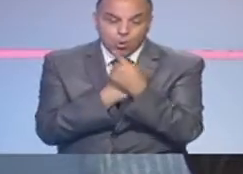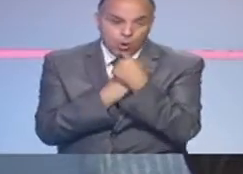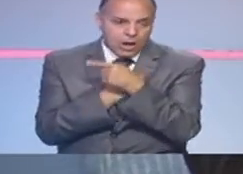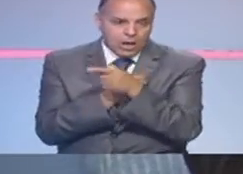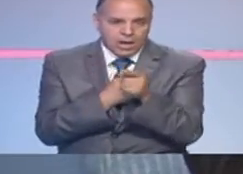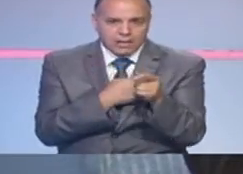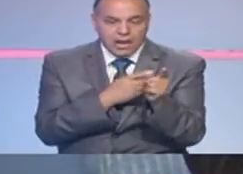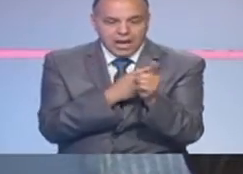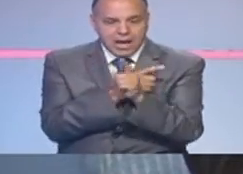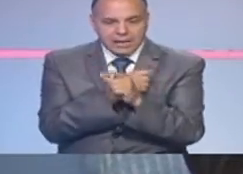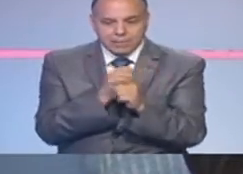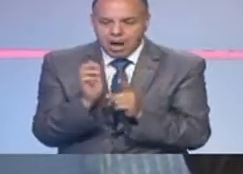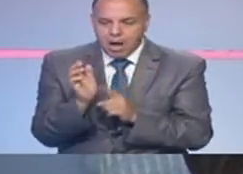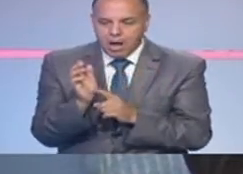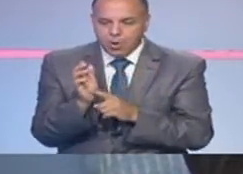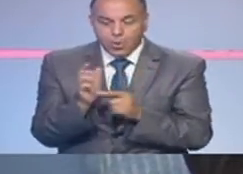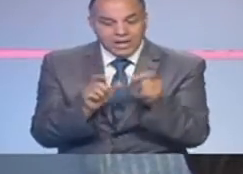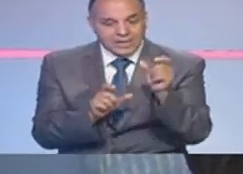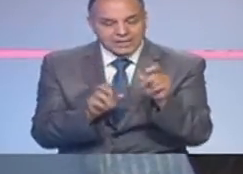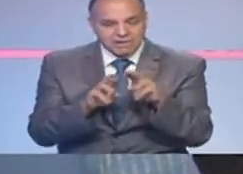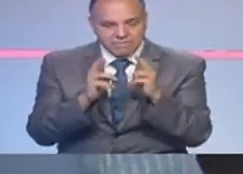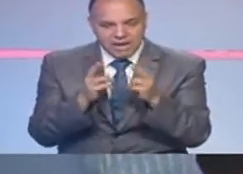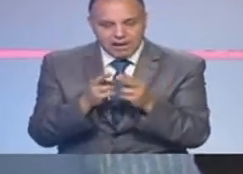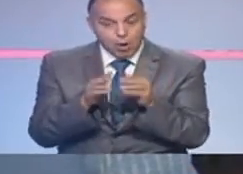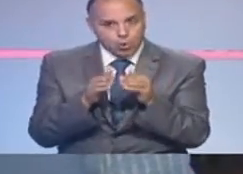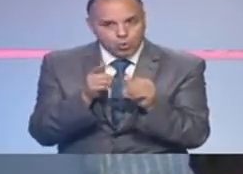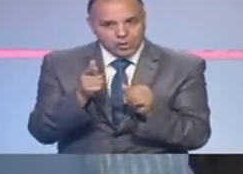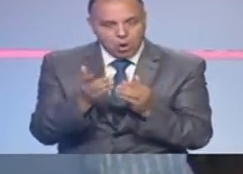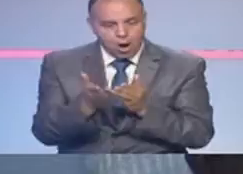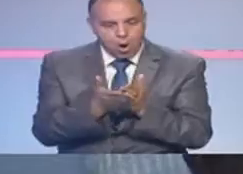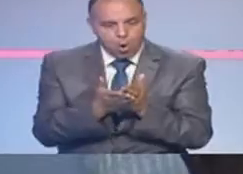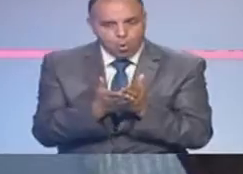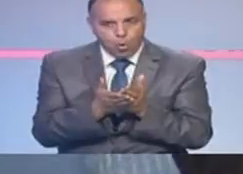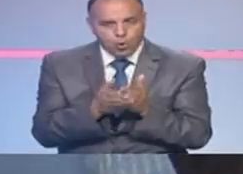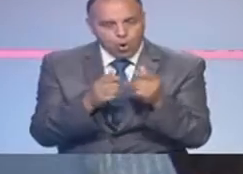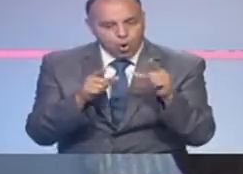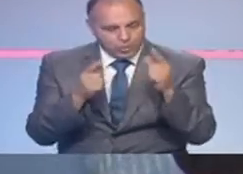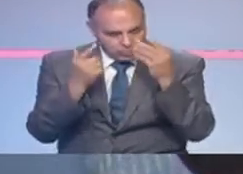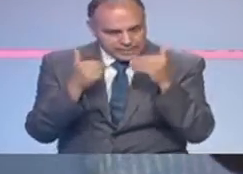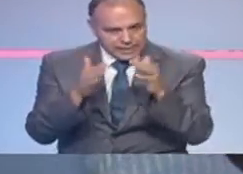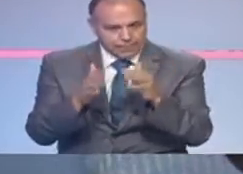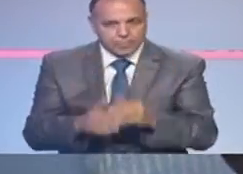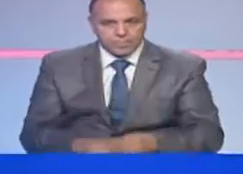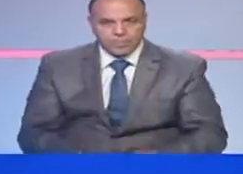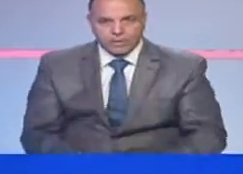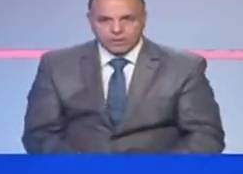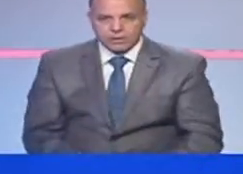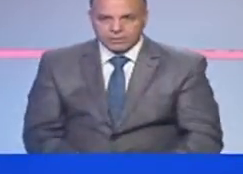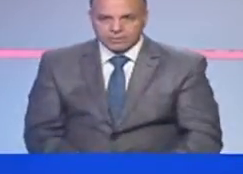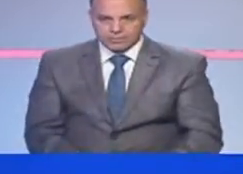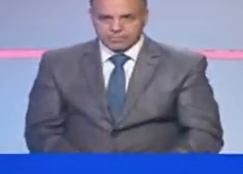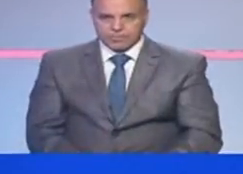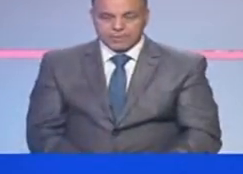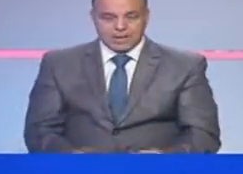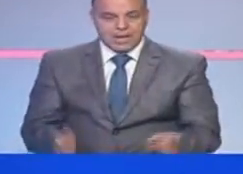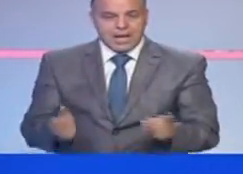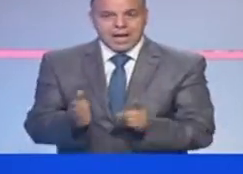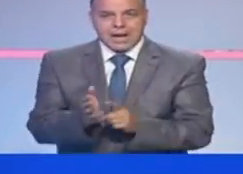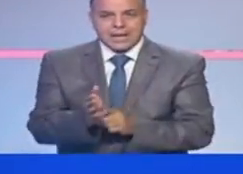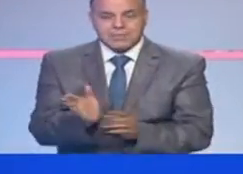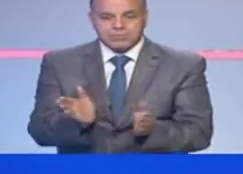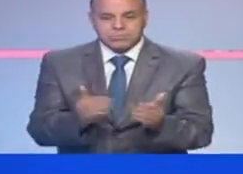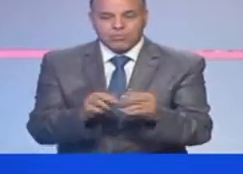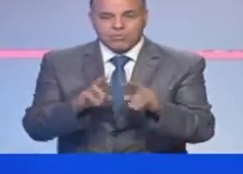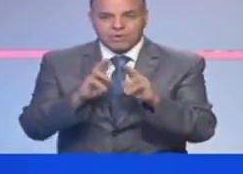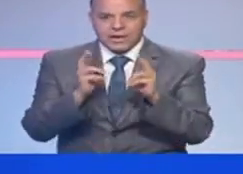الى احترام القانون الانساني الدولي وحقوق الافراد وحرياتهم اكدت الوكاله